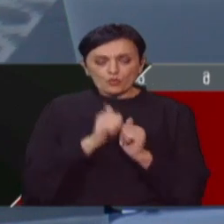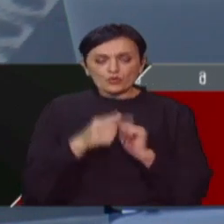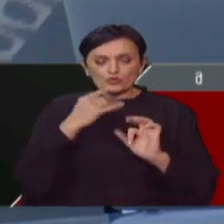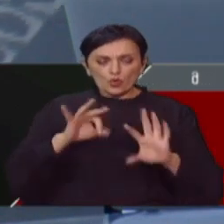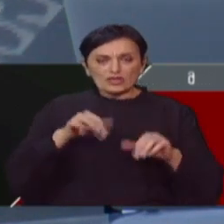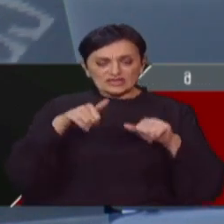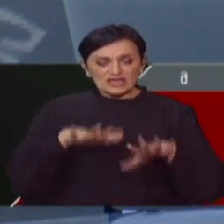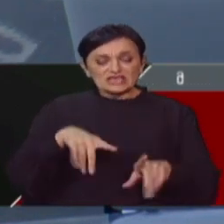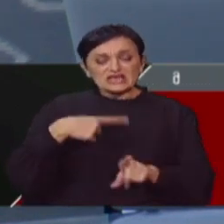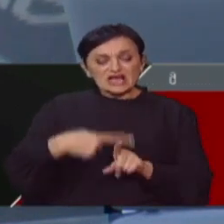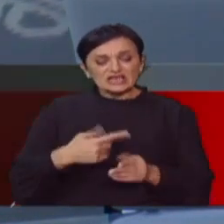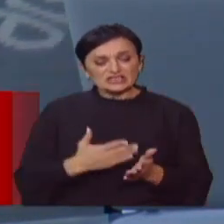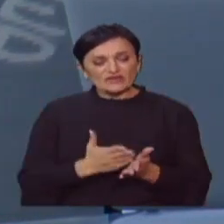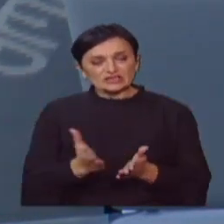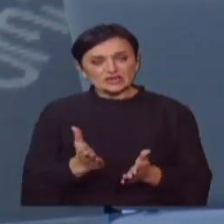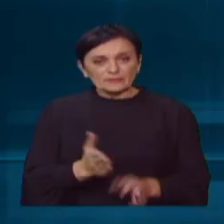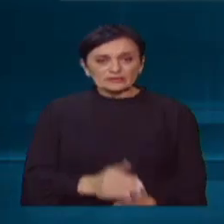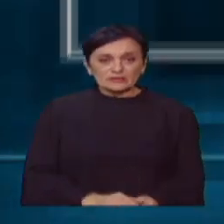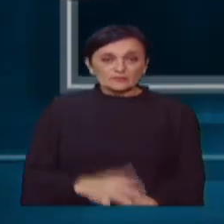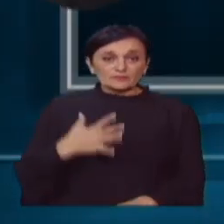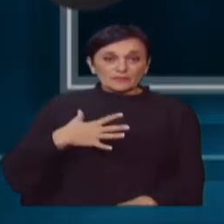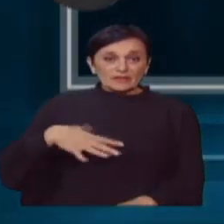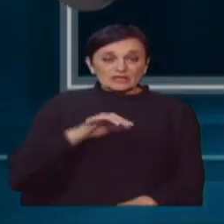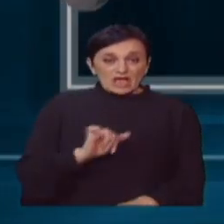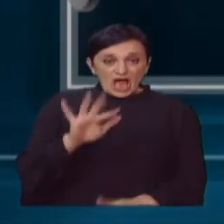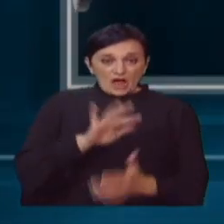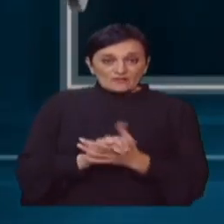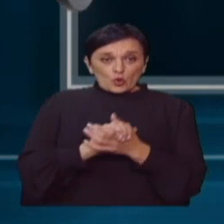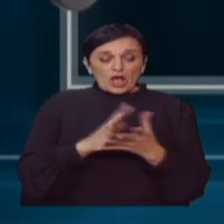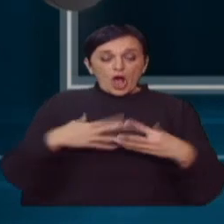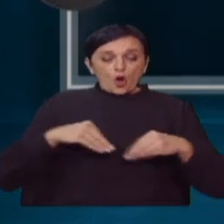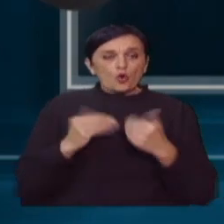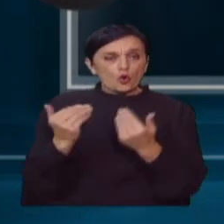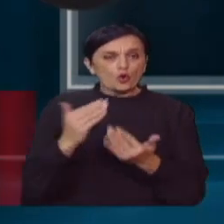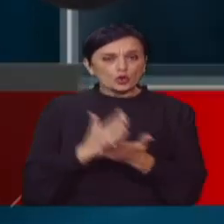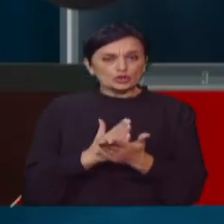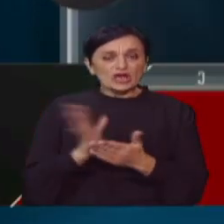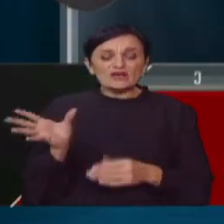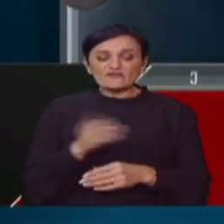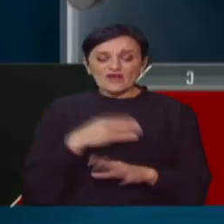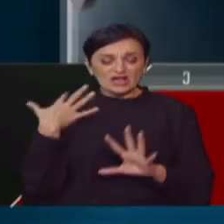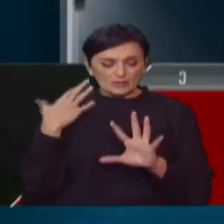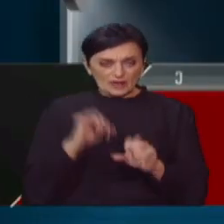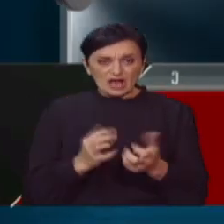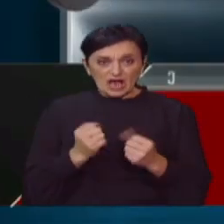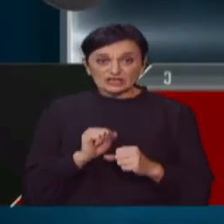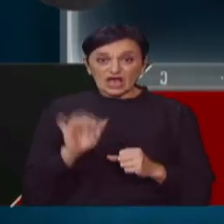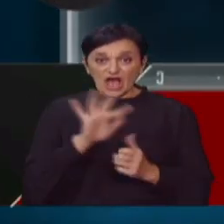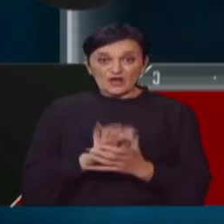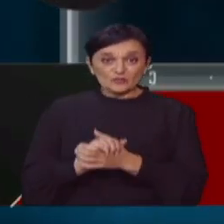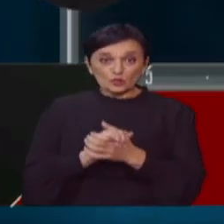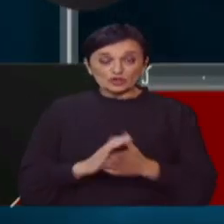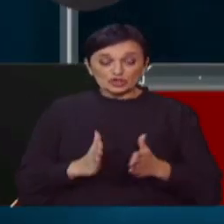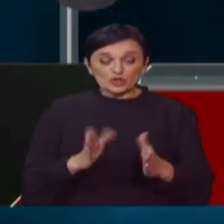დადებითი გადაწყვეტილებისკენ იხრება. Საქართველო ევროკავშირის ოჯახს ეკუთვნის და ყველა მხარდაჭერას მიიღებს ევროკავშირის